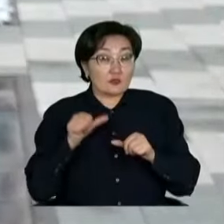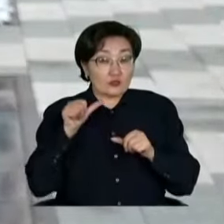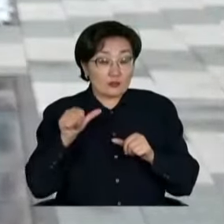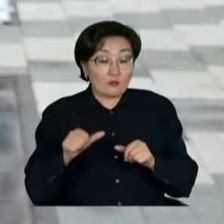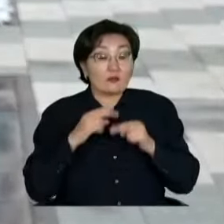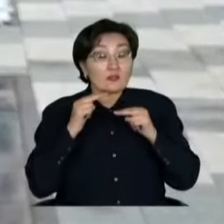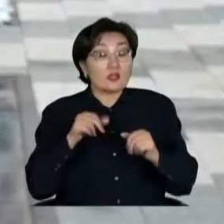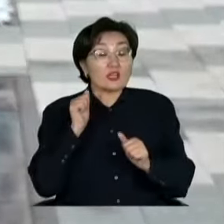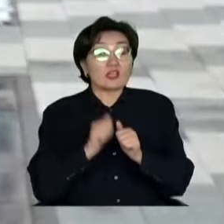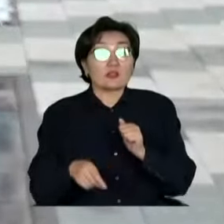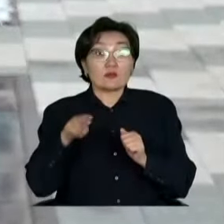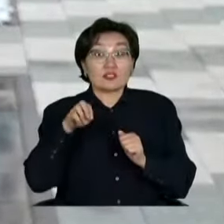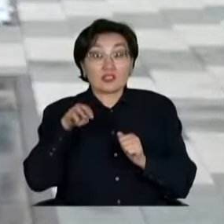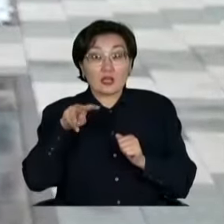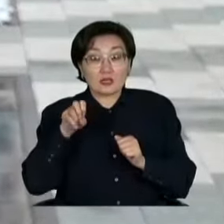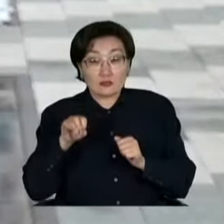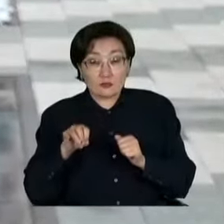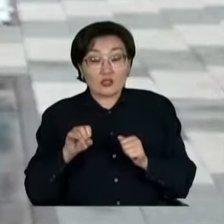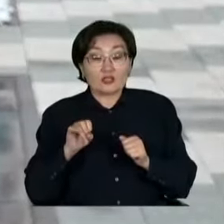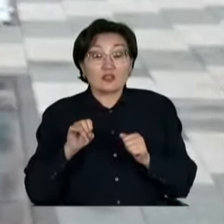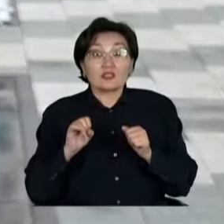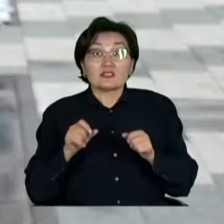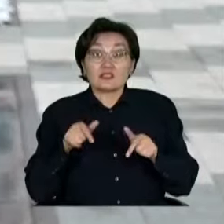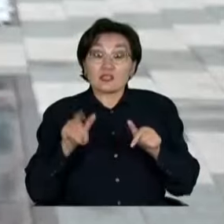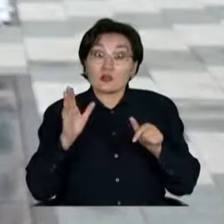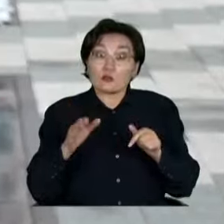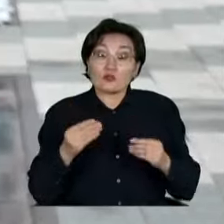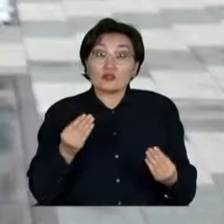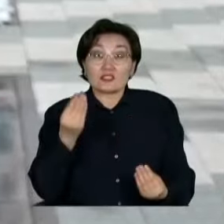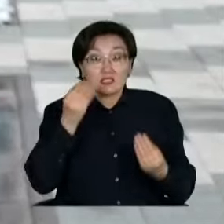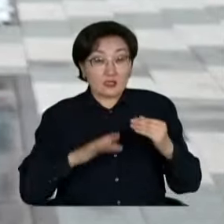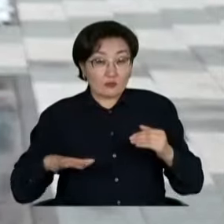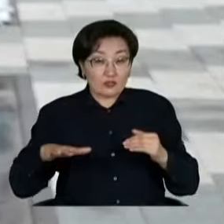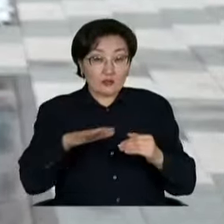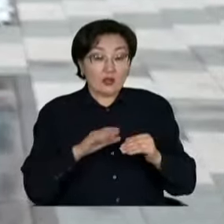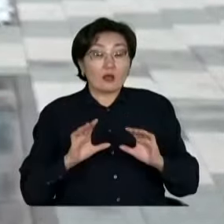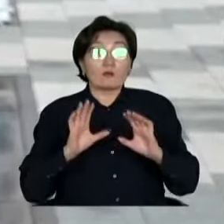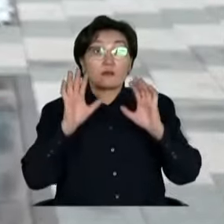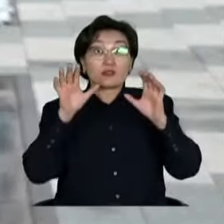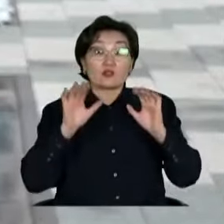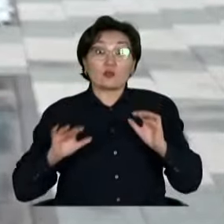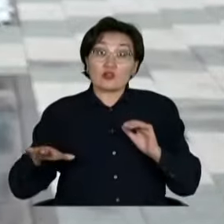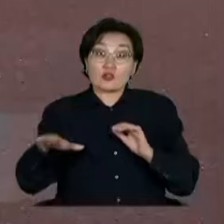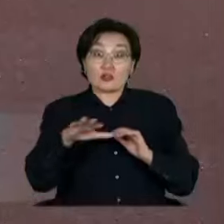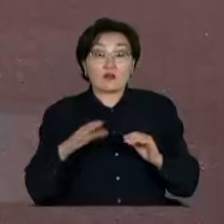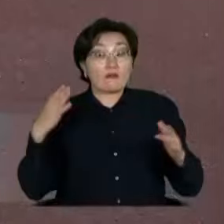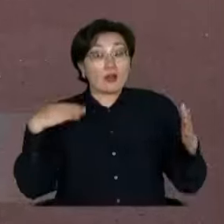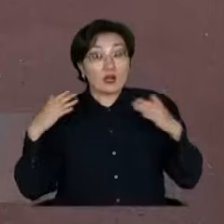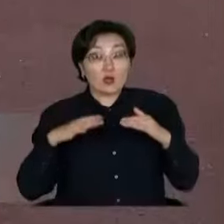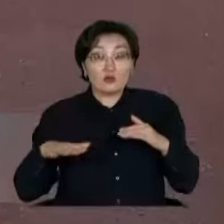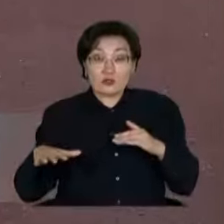внимание каждому деталю. Здесь будут детские площадки, баскетбольное поле,